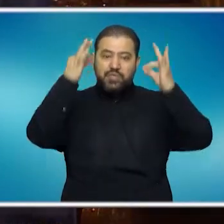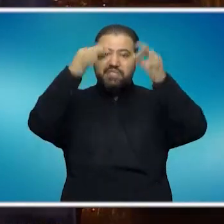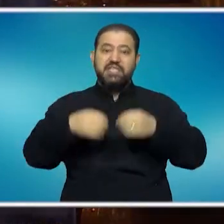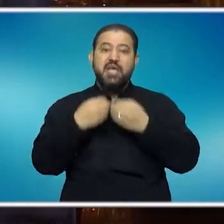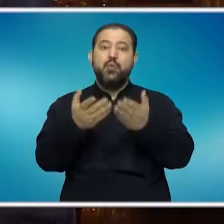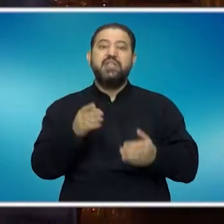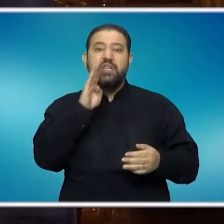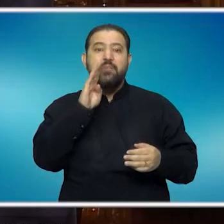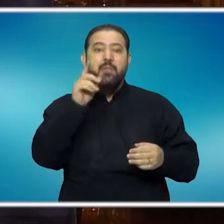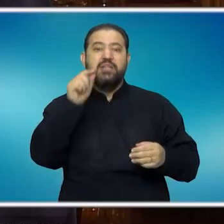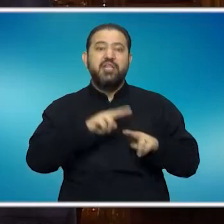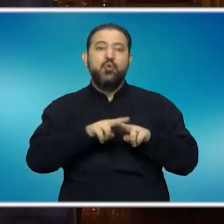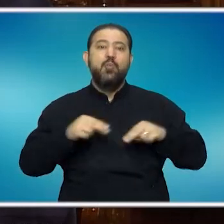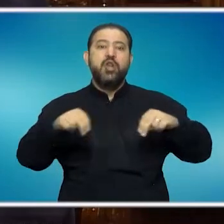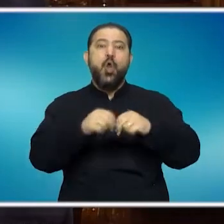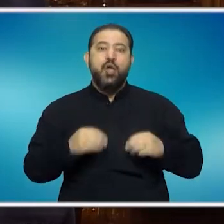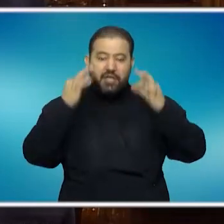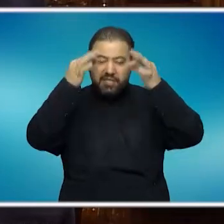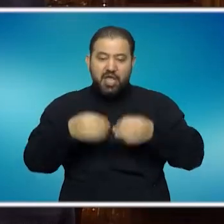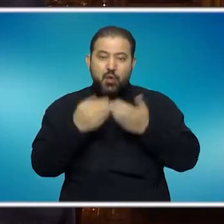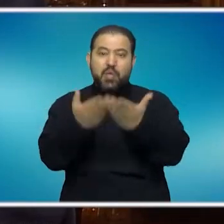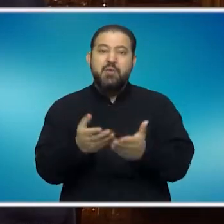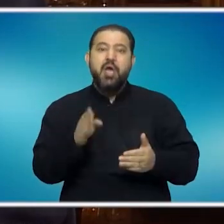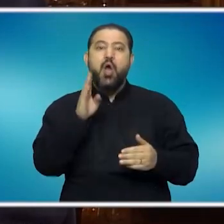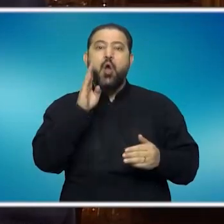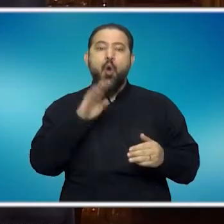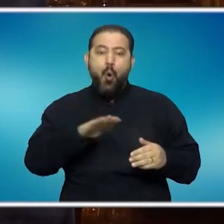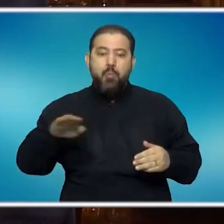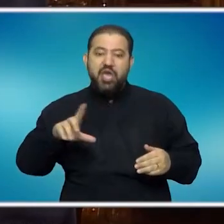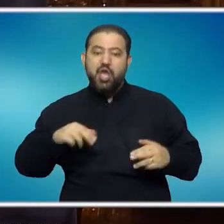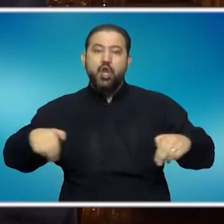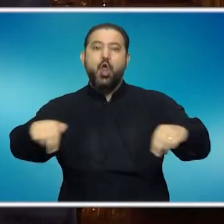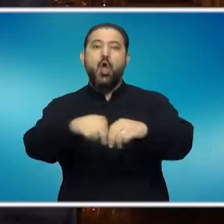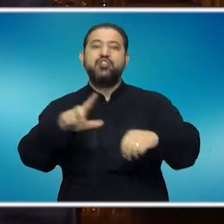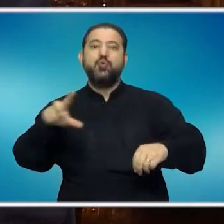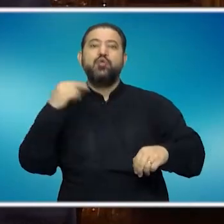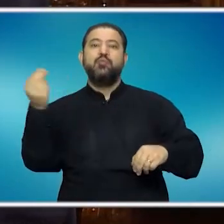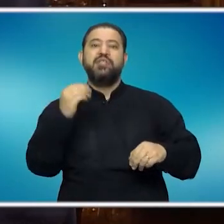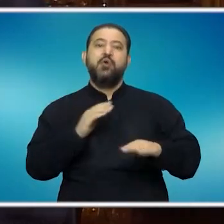dăruită de părinți, cum dăruim noi copiii noștri lui Dumnezeu, prin educație religioasă, prin